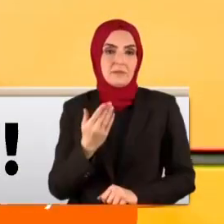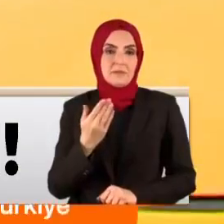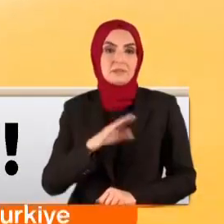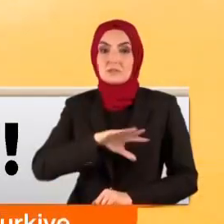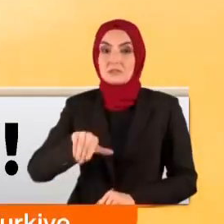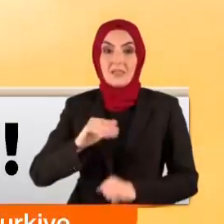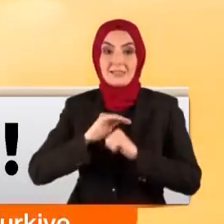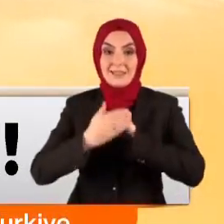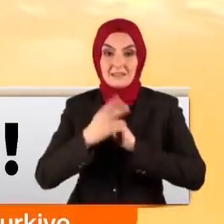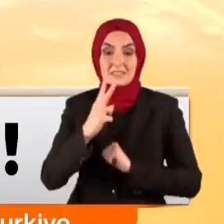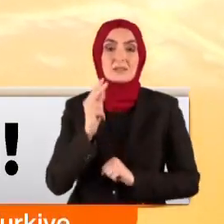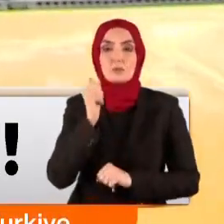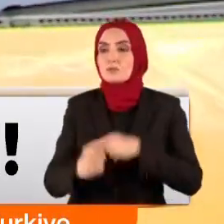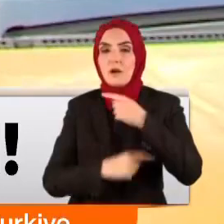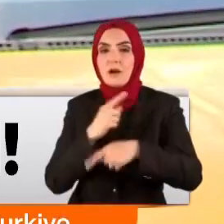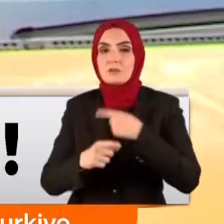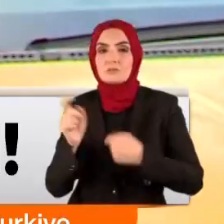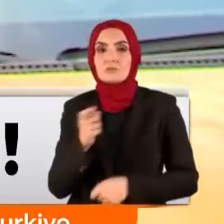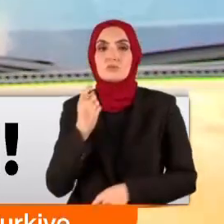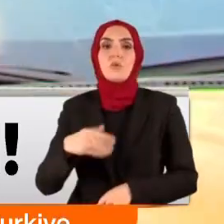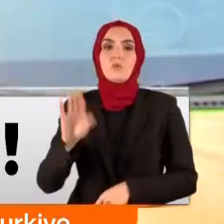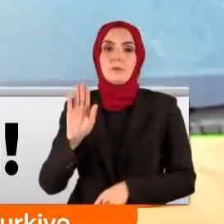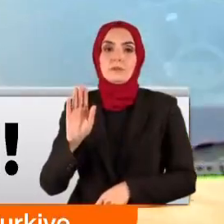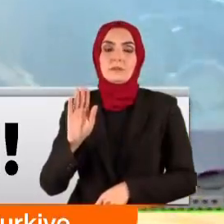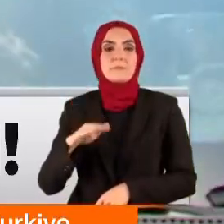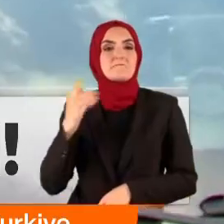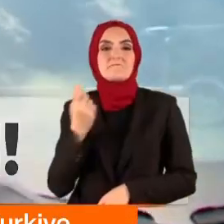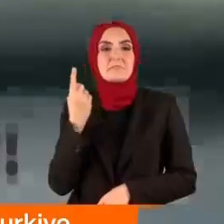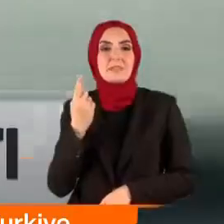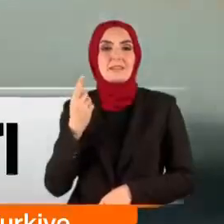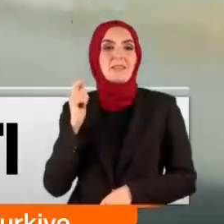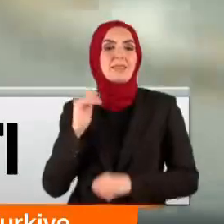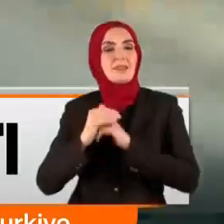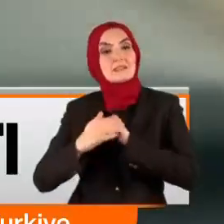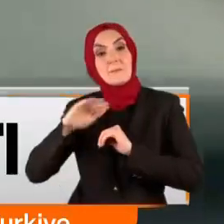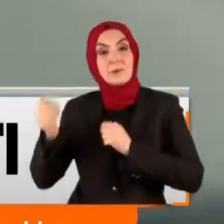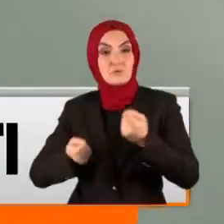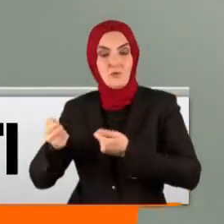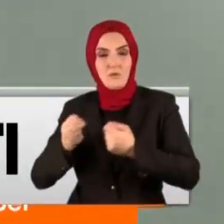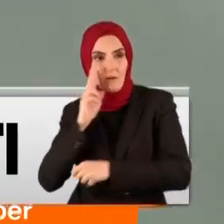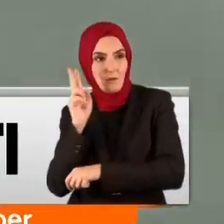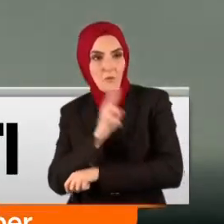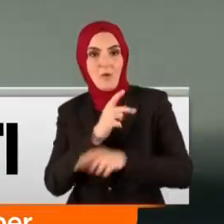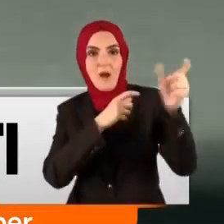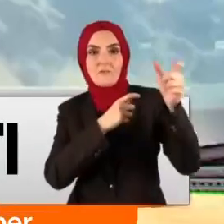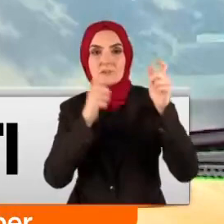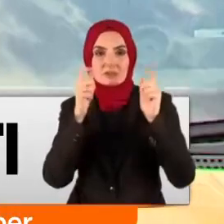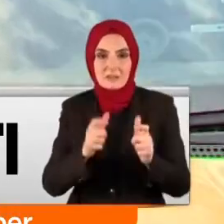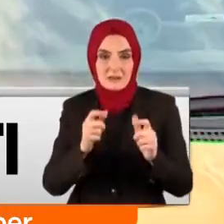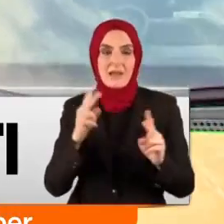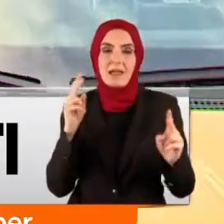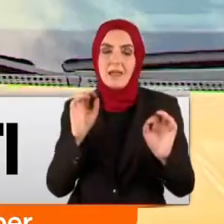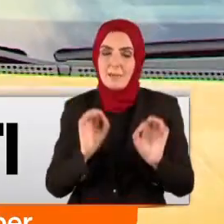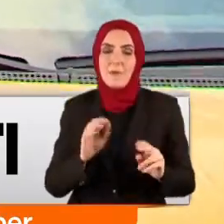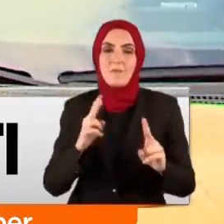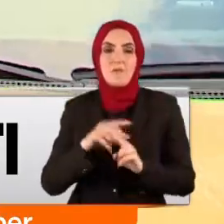şoförü o aracı Avcılar'da gördü. Hemen polise haber verildi. Arkadaşlar, ticari taksi polisten kaçıyor. Avcılar